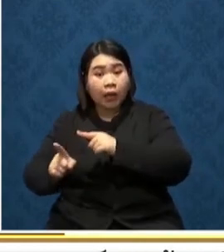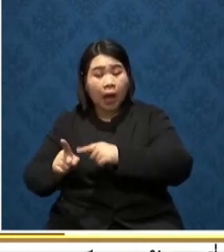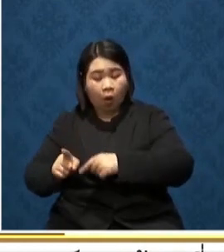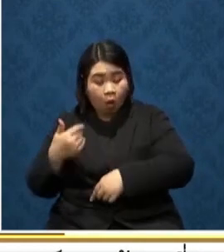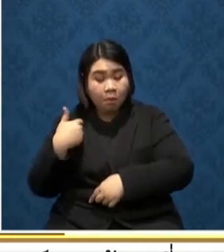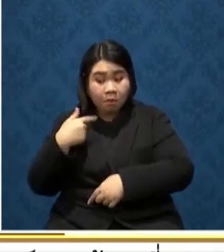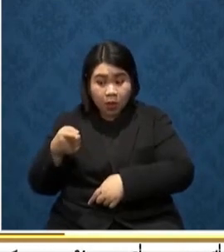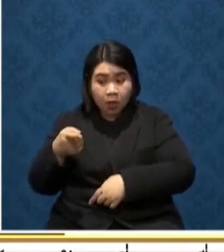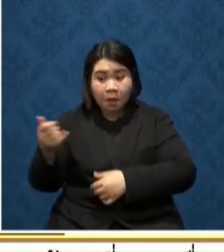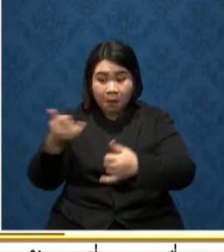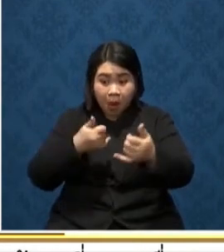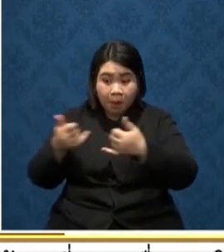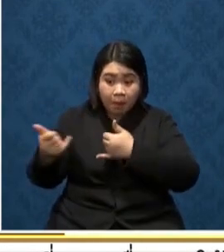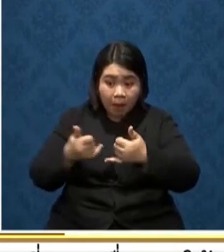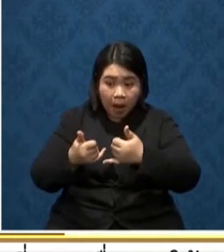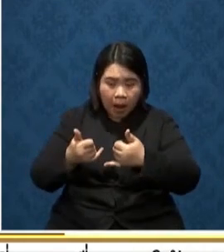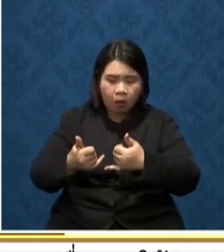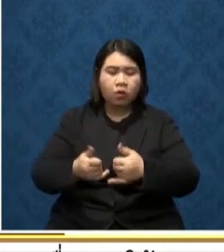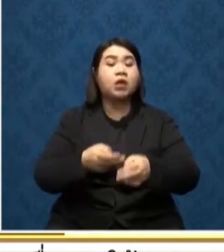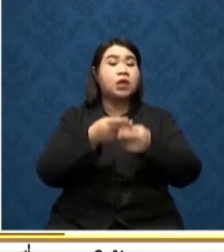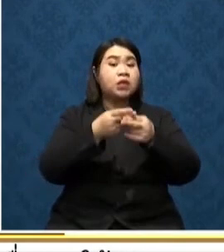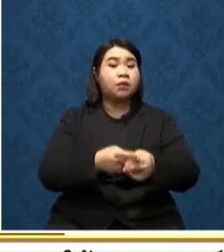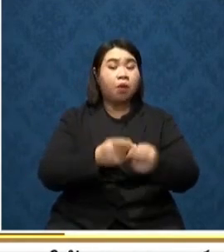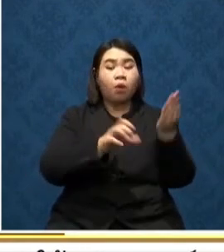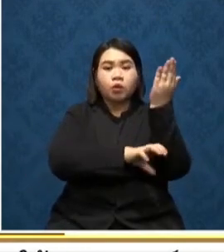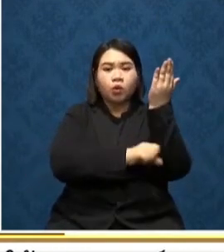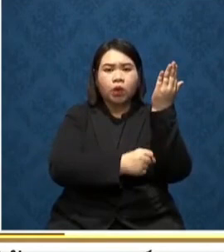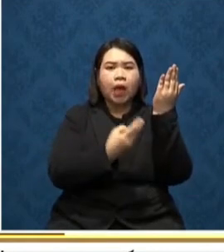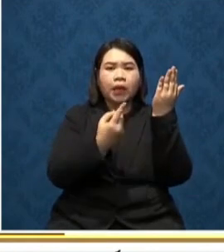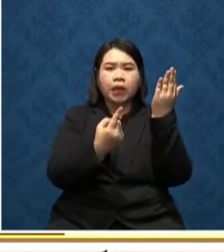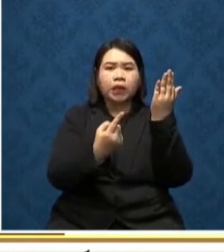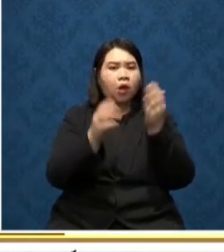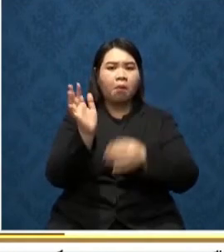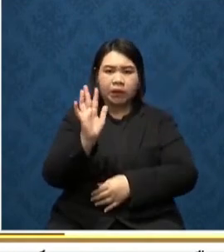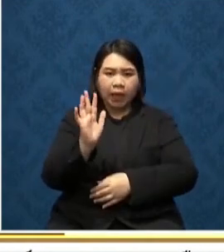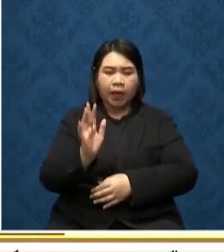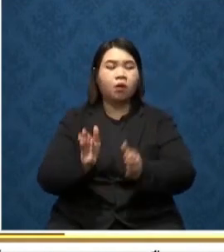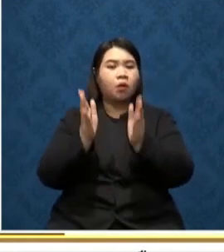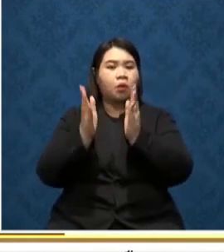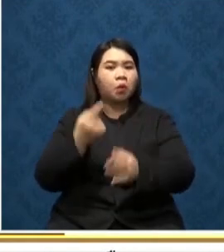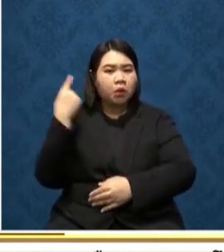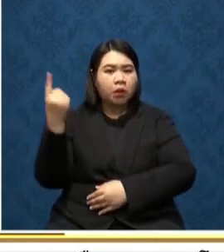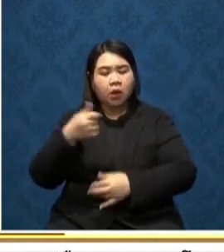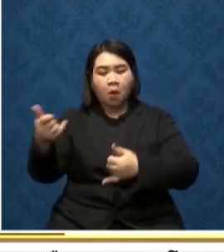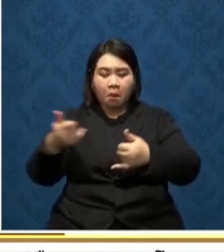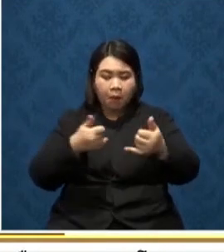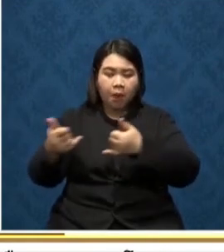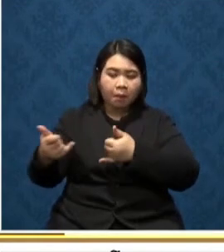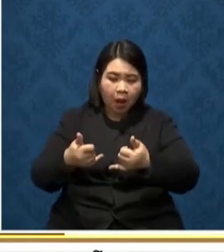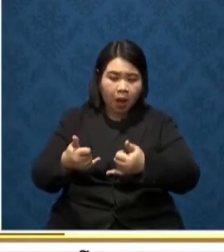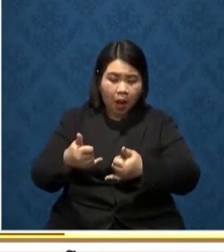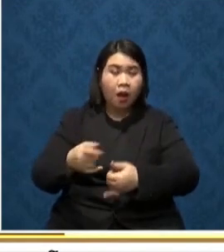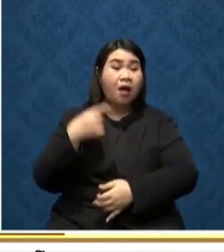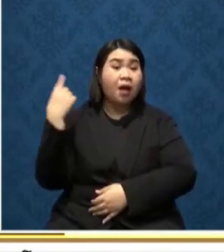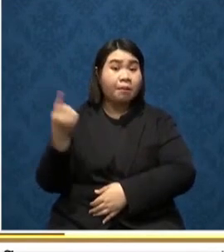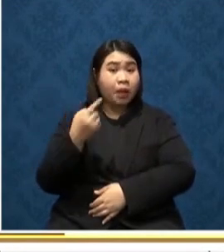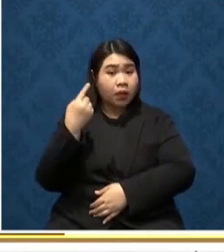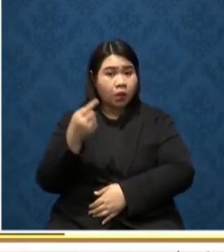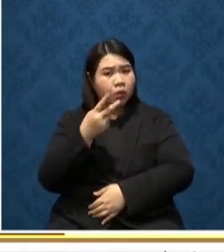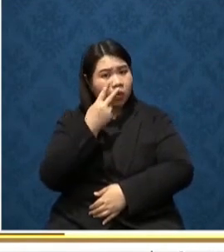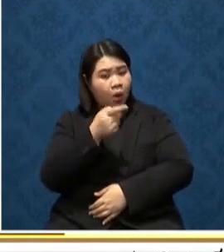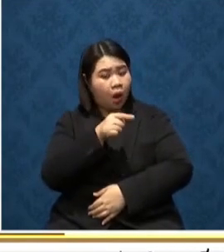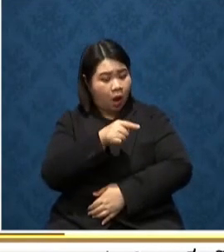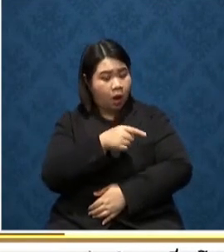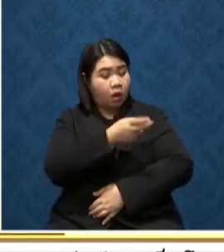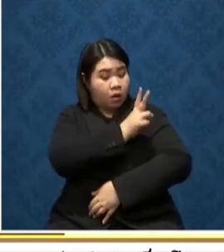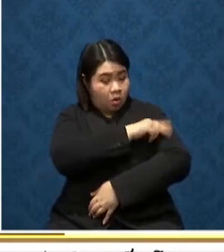เราดูแลเฉพาะพี่น้องใเขตรธ deceased từ pokemon, กี่ สถลัยยดีลนัทลงเที่วจะมาที่ไหน?จะมาเที่ยวเขาก็ตองดูว